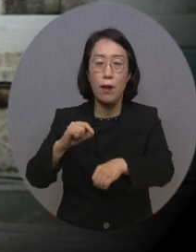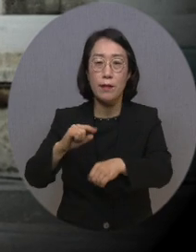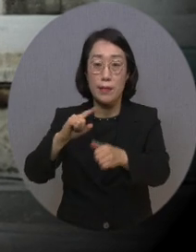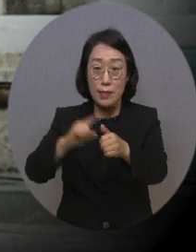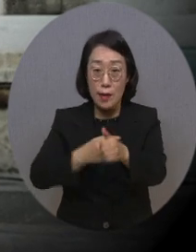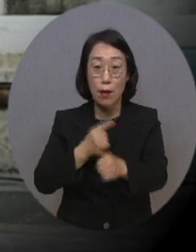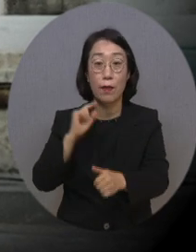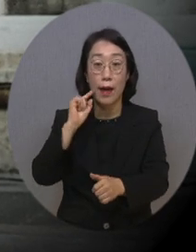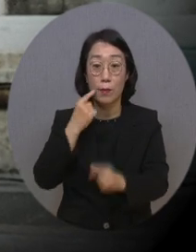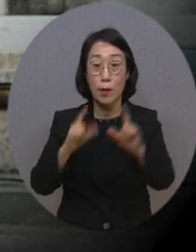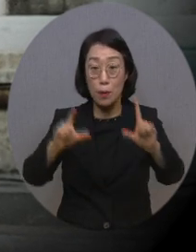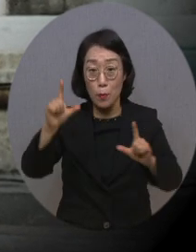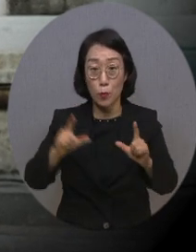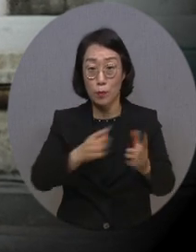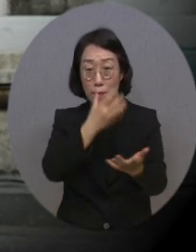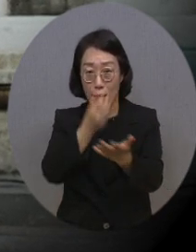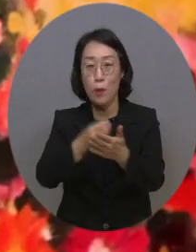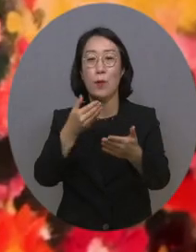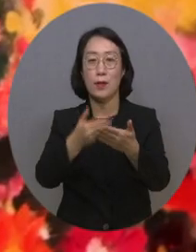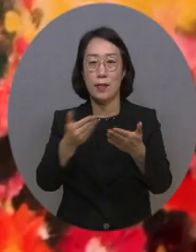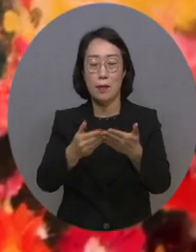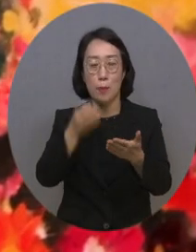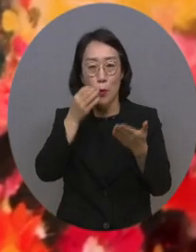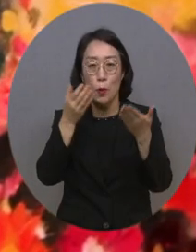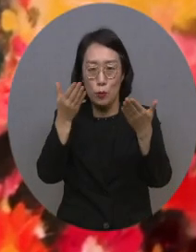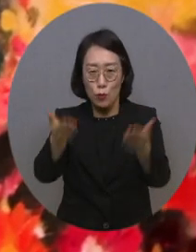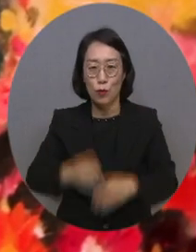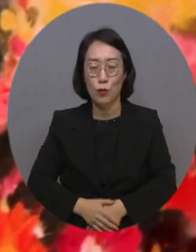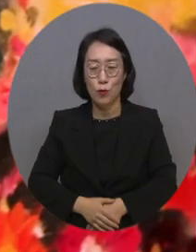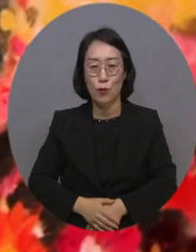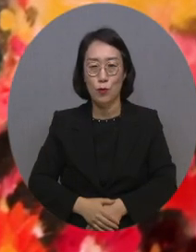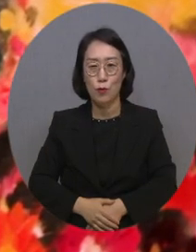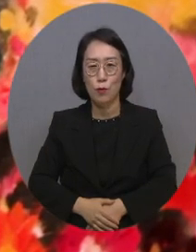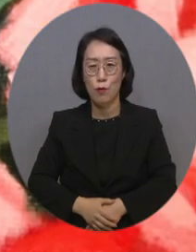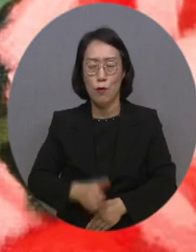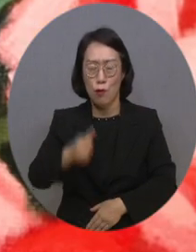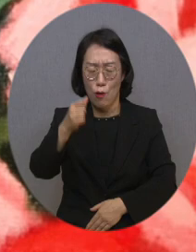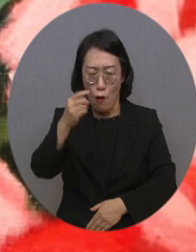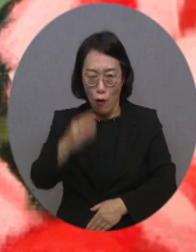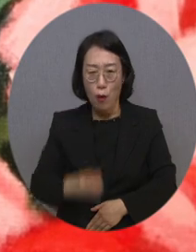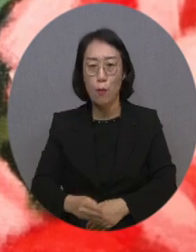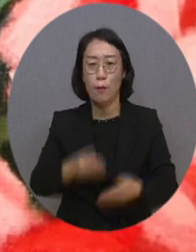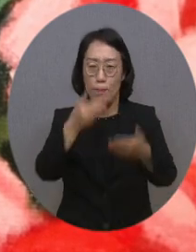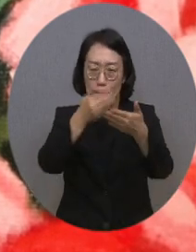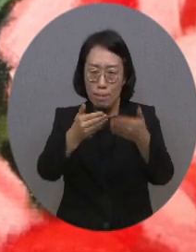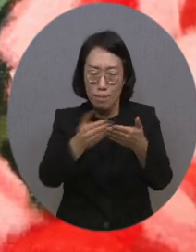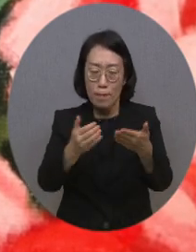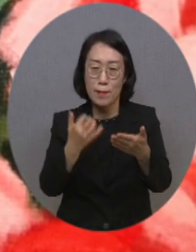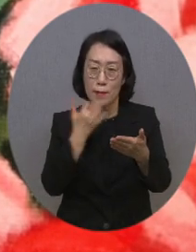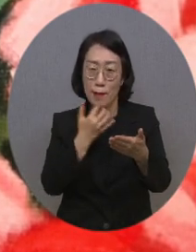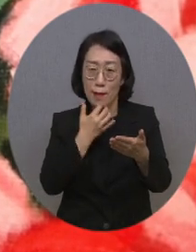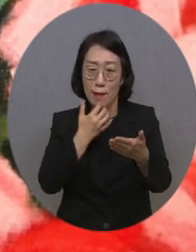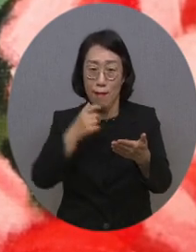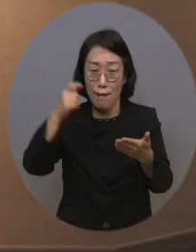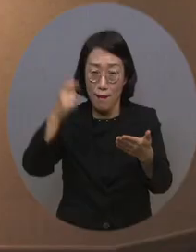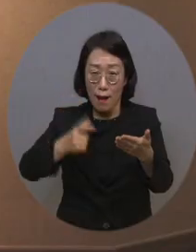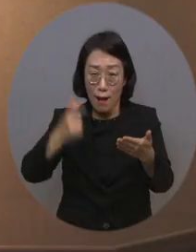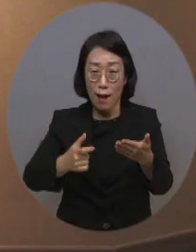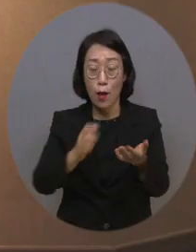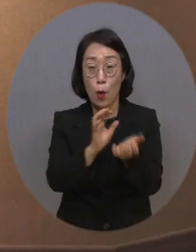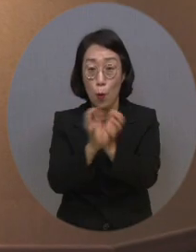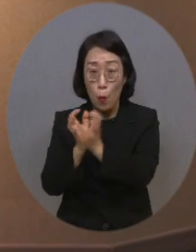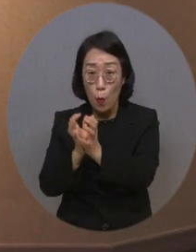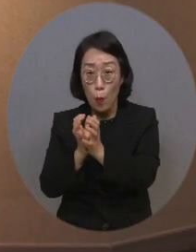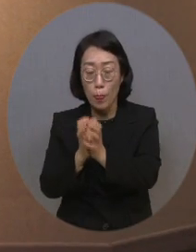자연을 소개해 눈길을 끌었습니다. 유화 물감으로 여러 겹 칠한 깊은 빛깔을 화폭에 담은 장미는